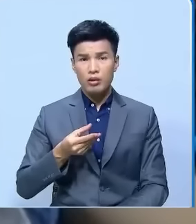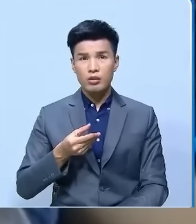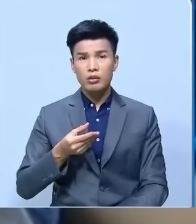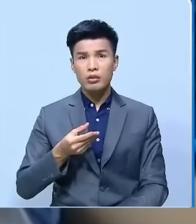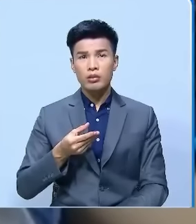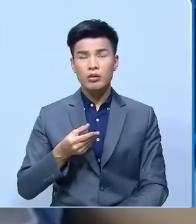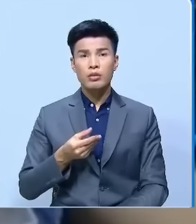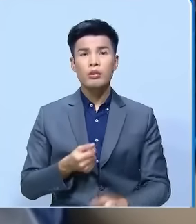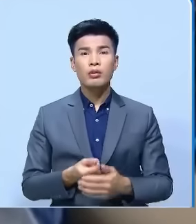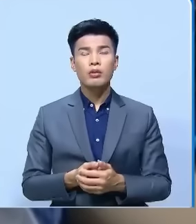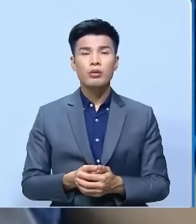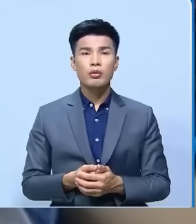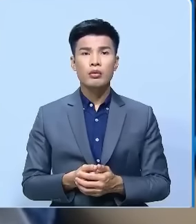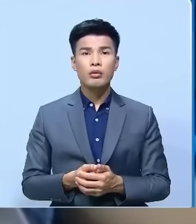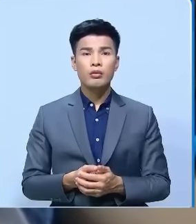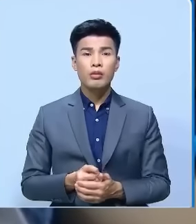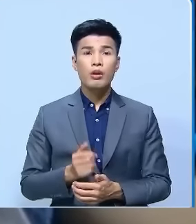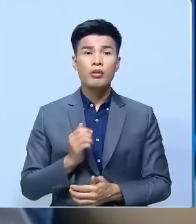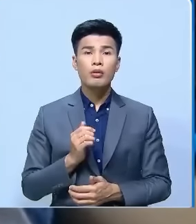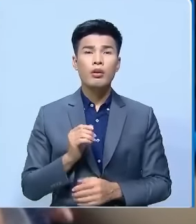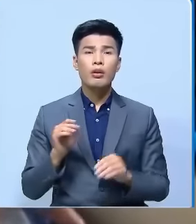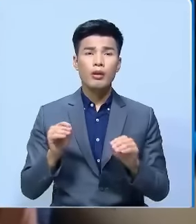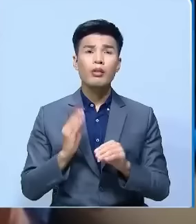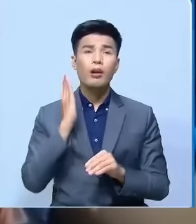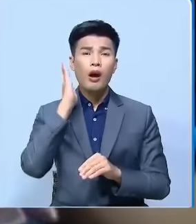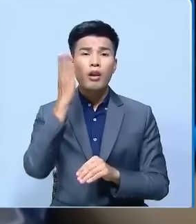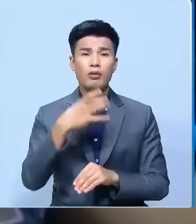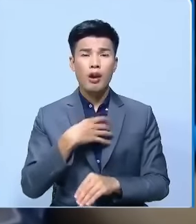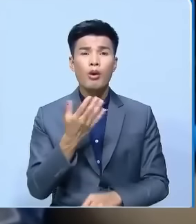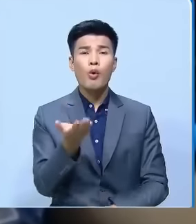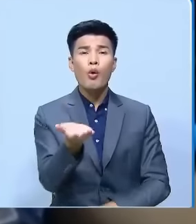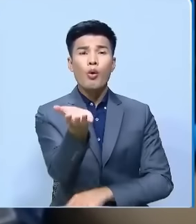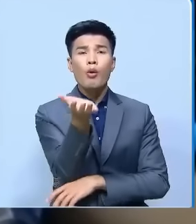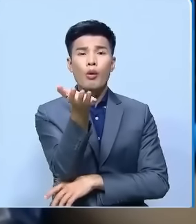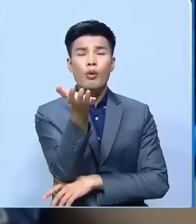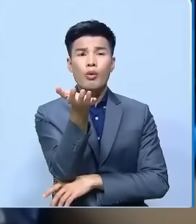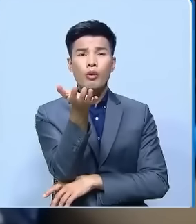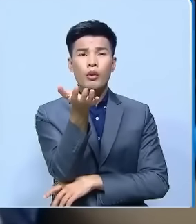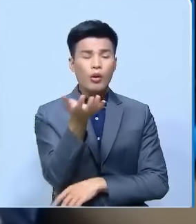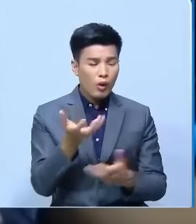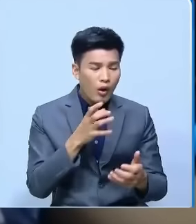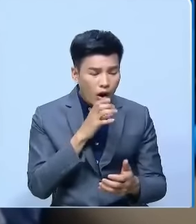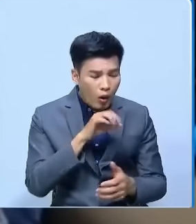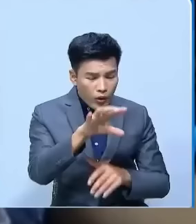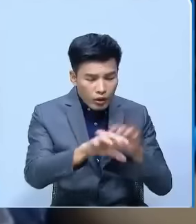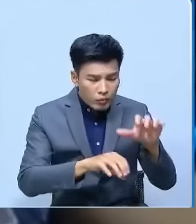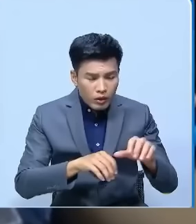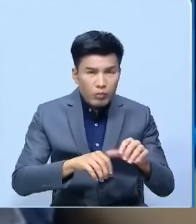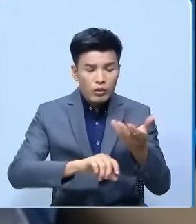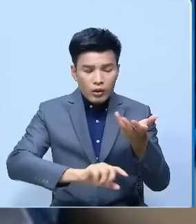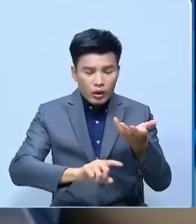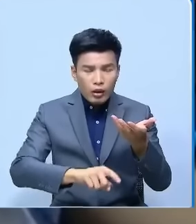จนมากจะขอทานอยู่แล้วคุณเชื่อหรือไม่ว่าไปเก็บของเก่าในบ้านน่ะเอาไปช่าง